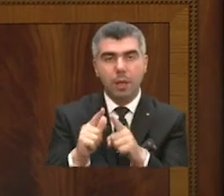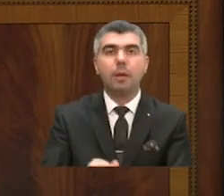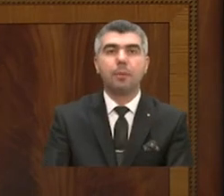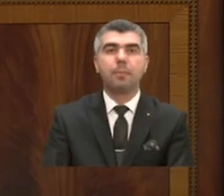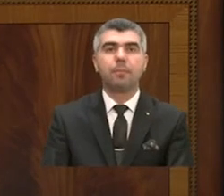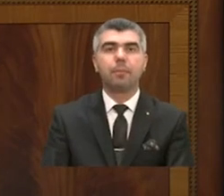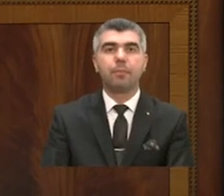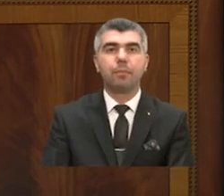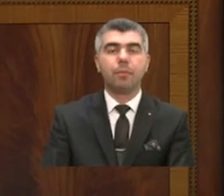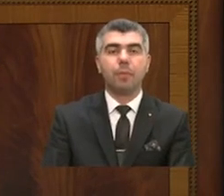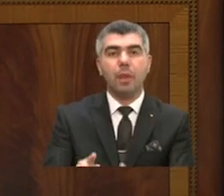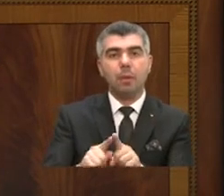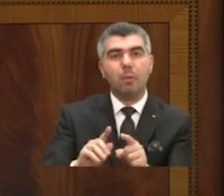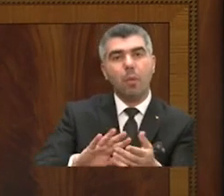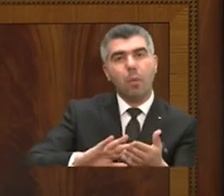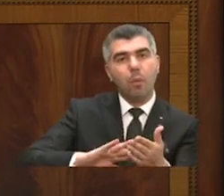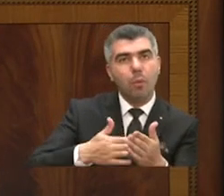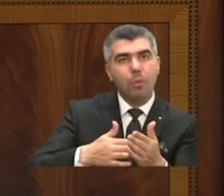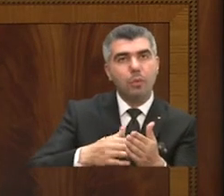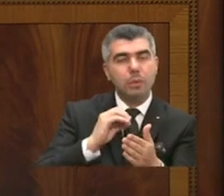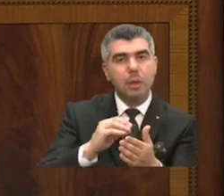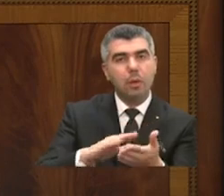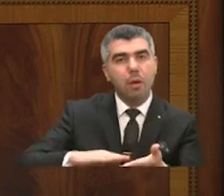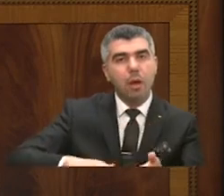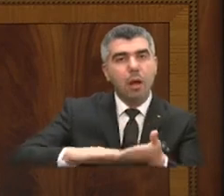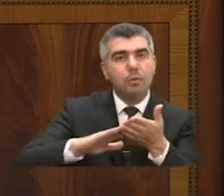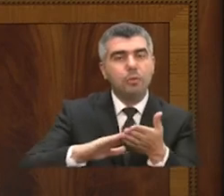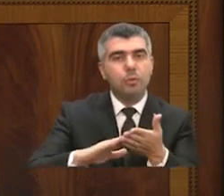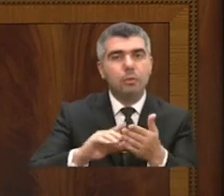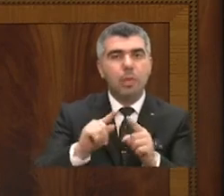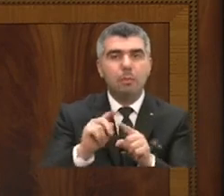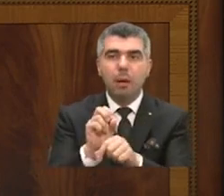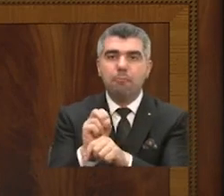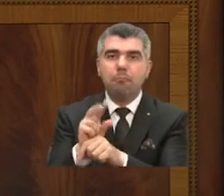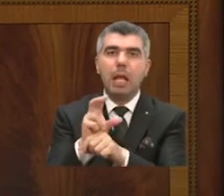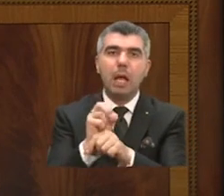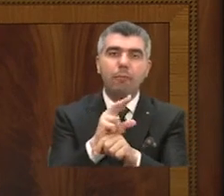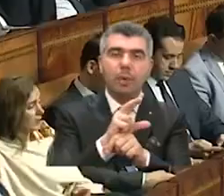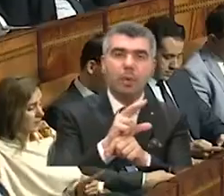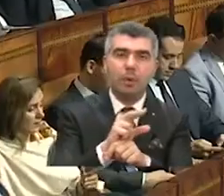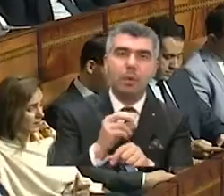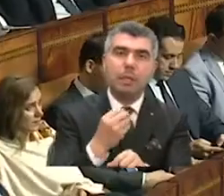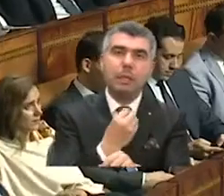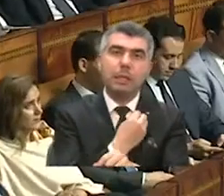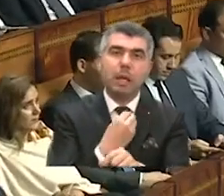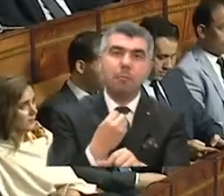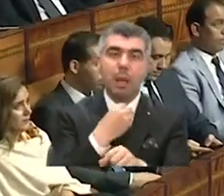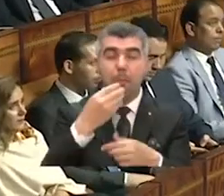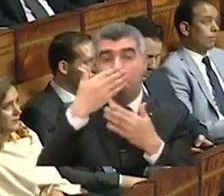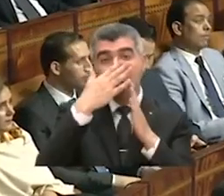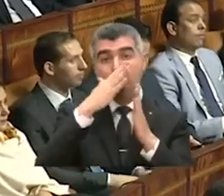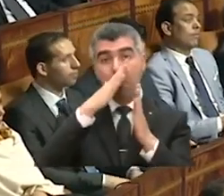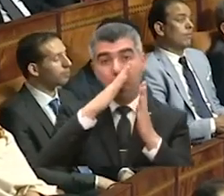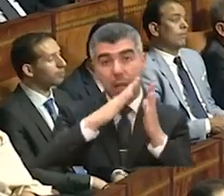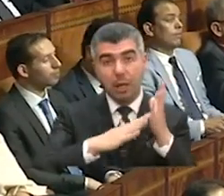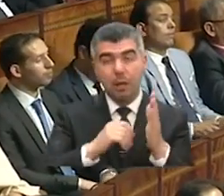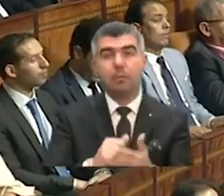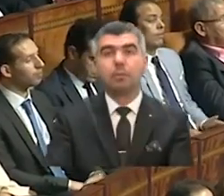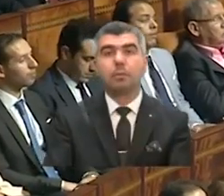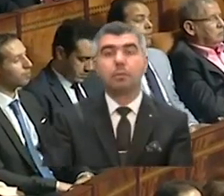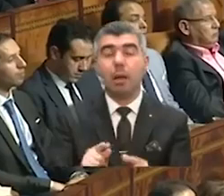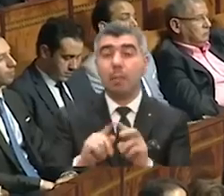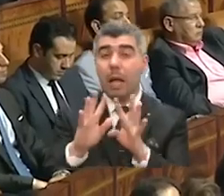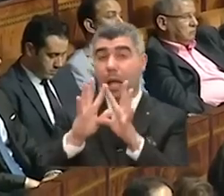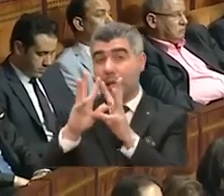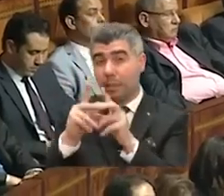في سياق سمته تنامي هجرة الأطباء المغاربة. كيقولوا لا بالي ستاتيستيك